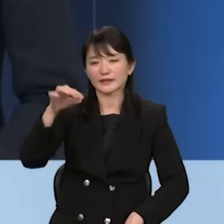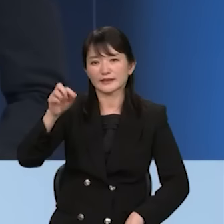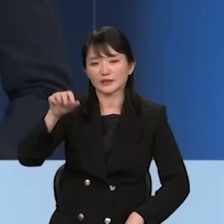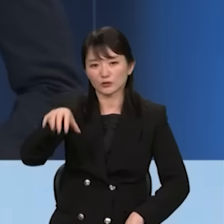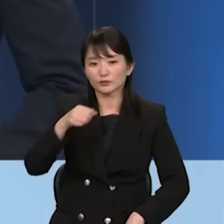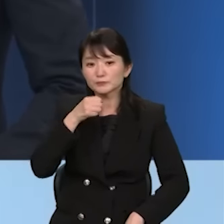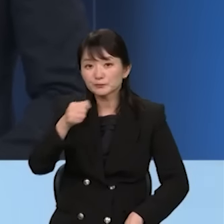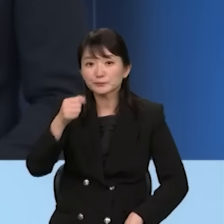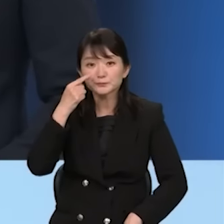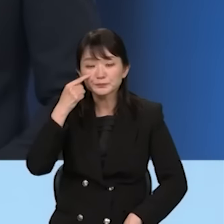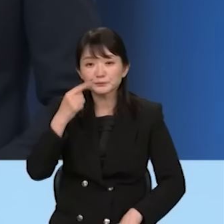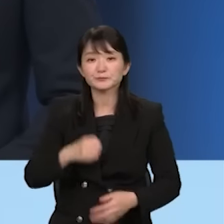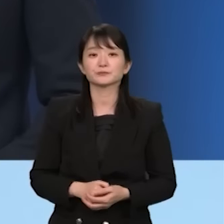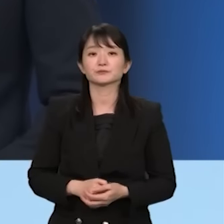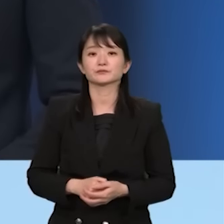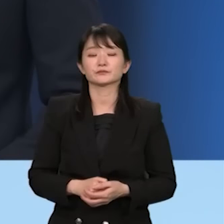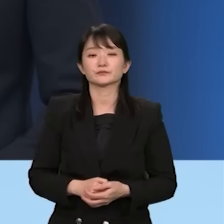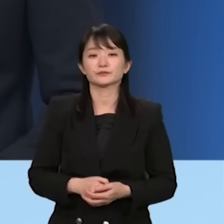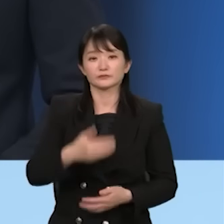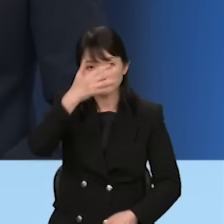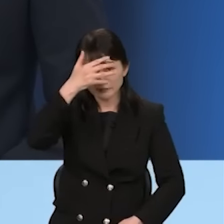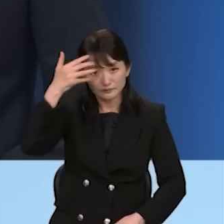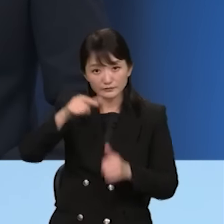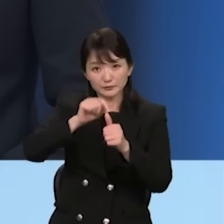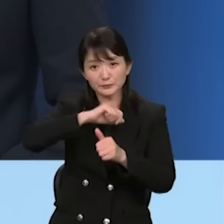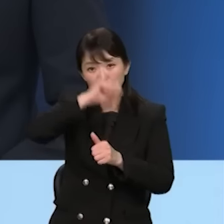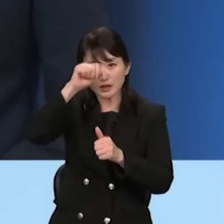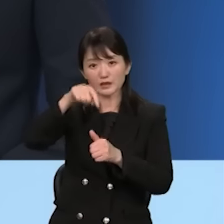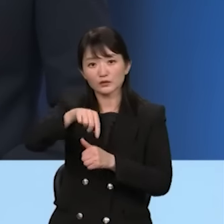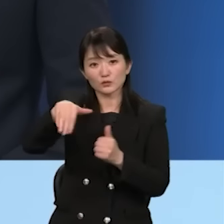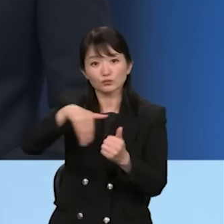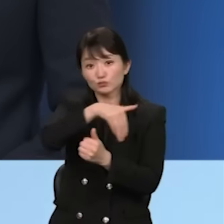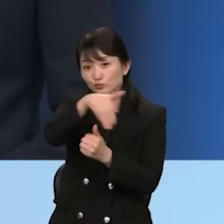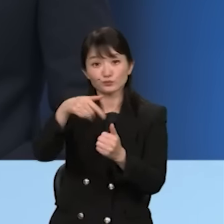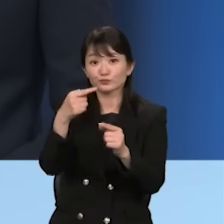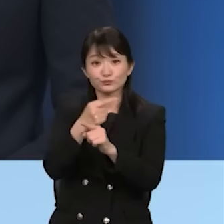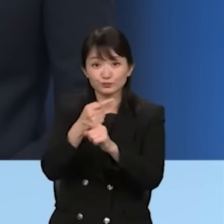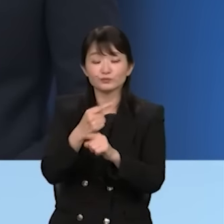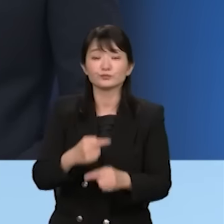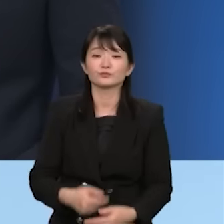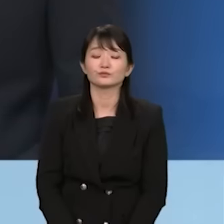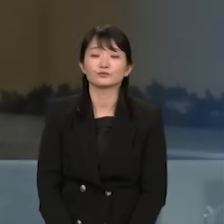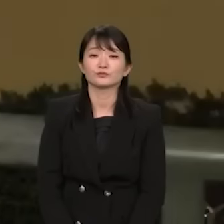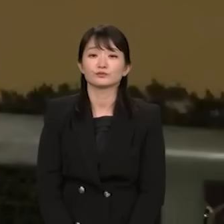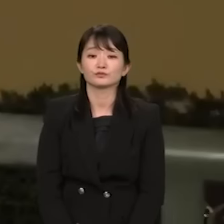자, 정강현 특파원, 트럼프가 당선되면서 그곳 현장 분위기도 달라졌다고요?